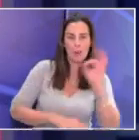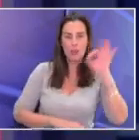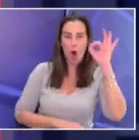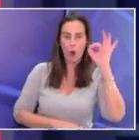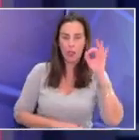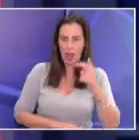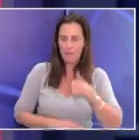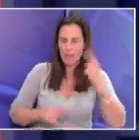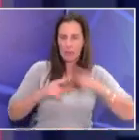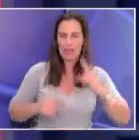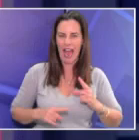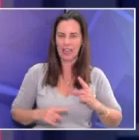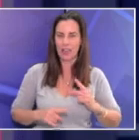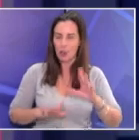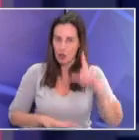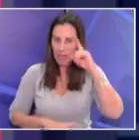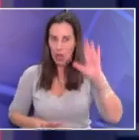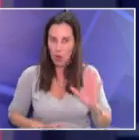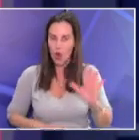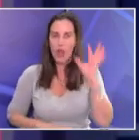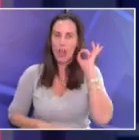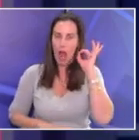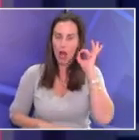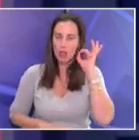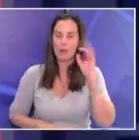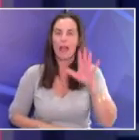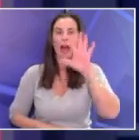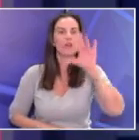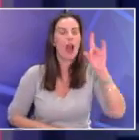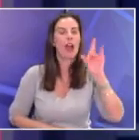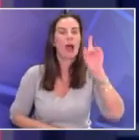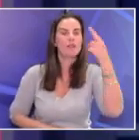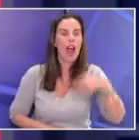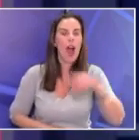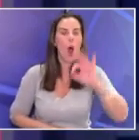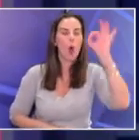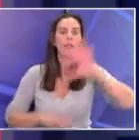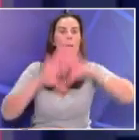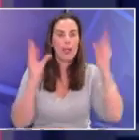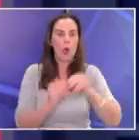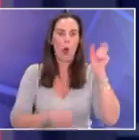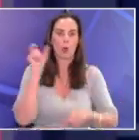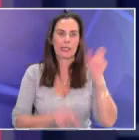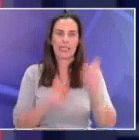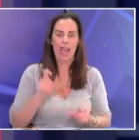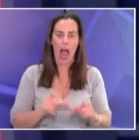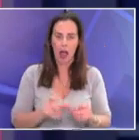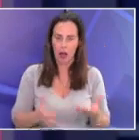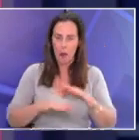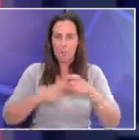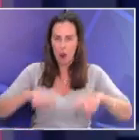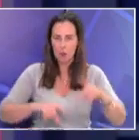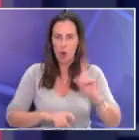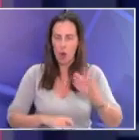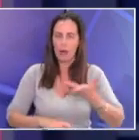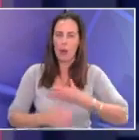4.365%, ואני מדייק. רק שתדעו, נשים מהוות 51.5% מכלל האוכלוסייה. במועצות